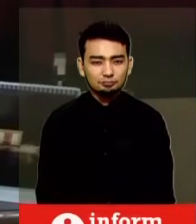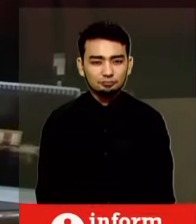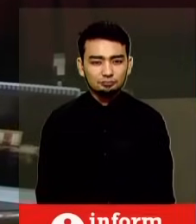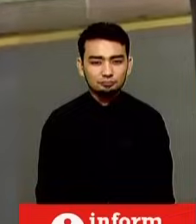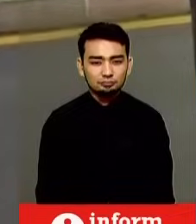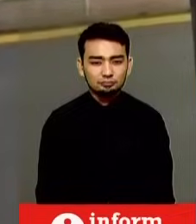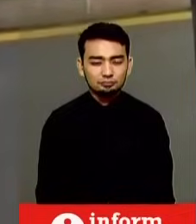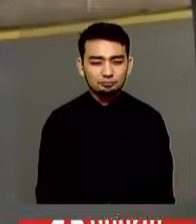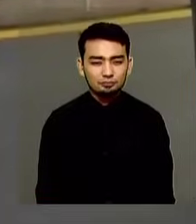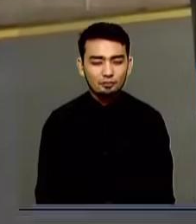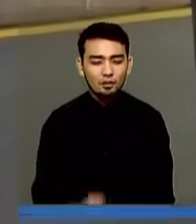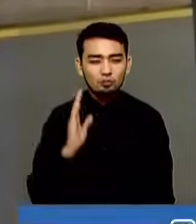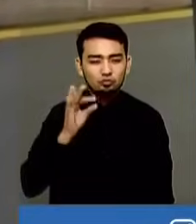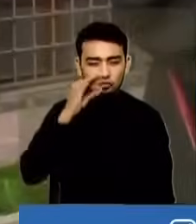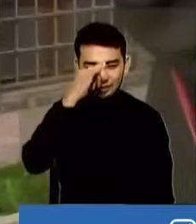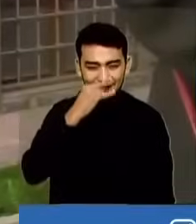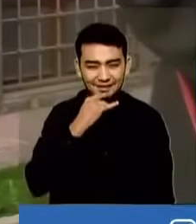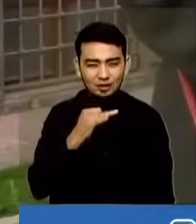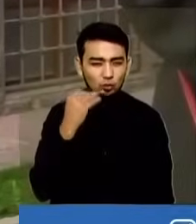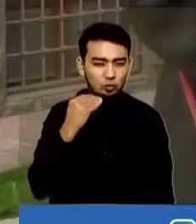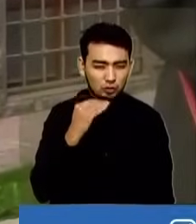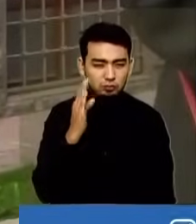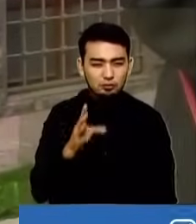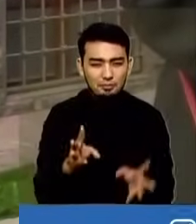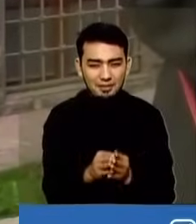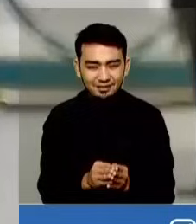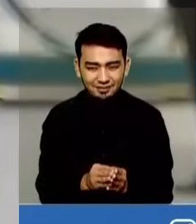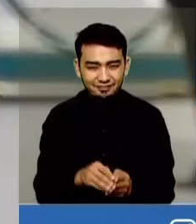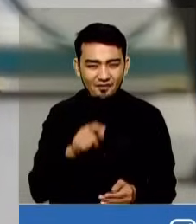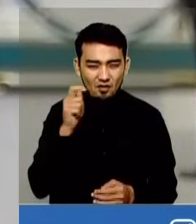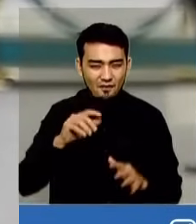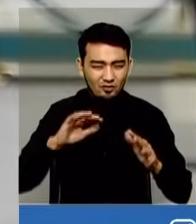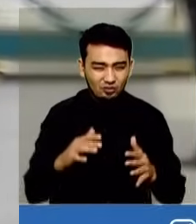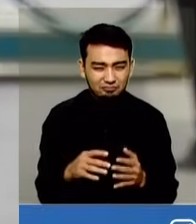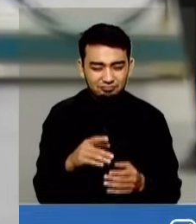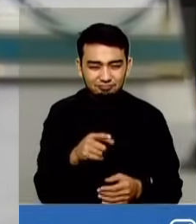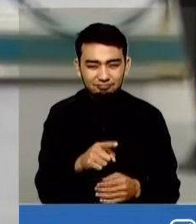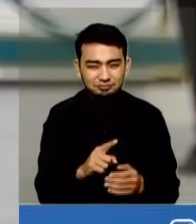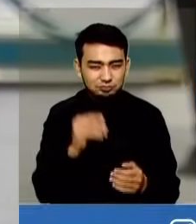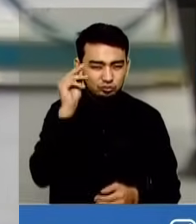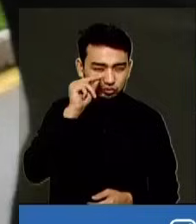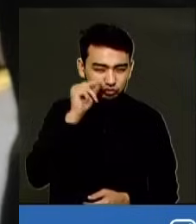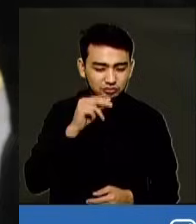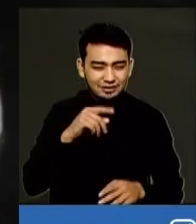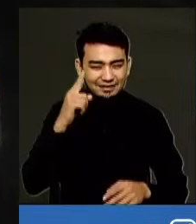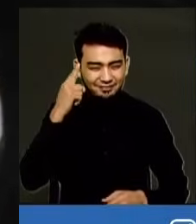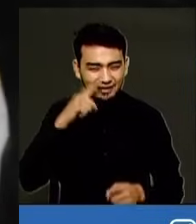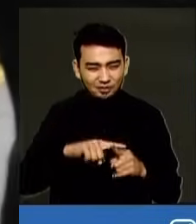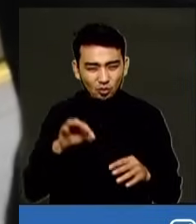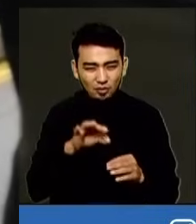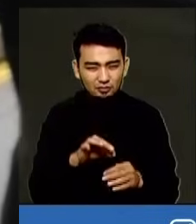год в дальнейшем Казахстан и Турция взаимодействие в сфере развития военной науки и военно-технического